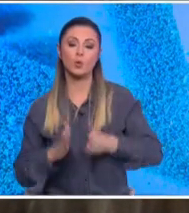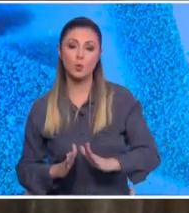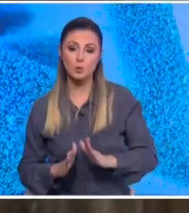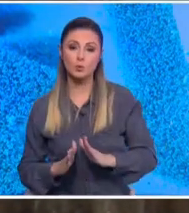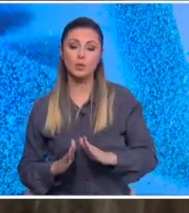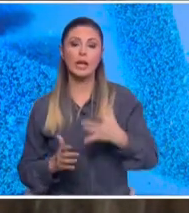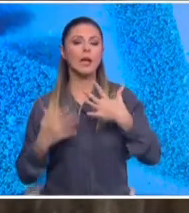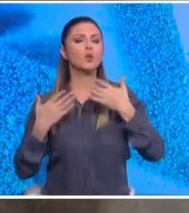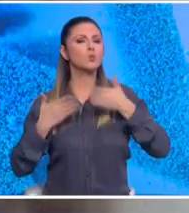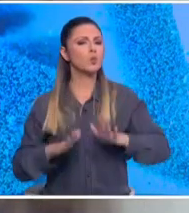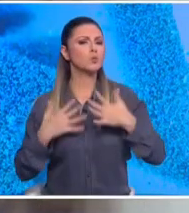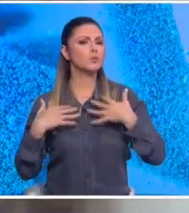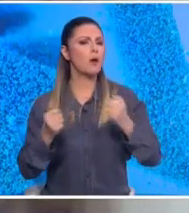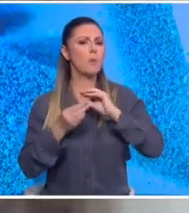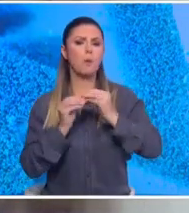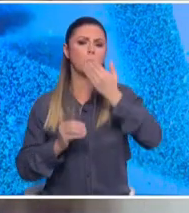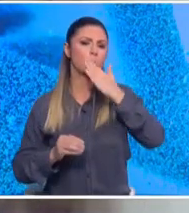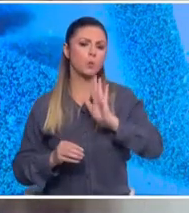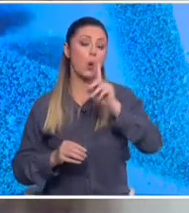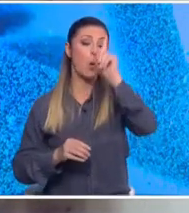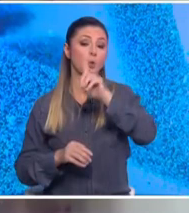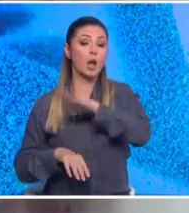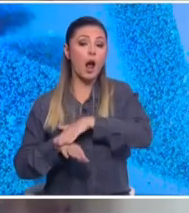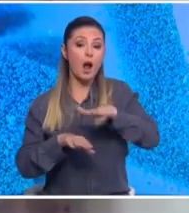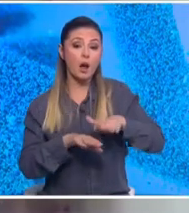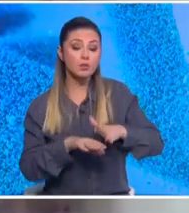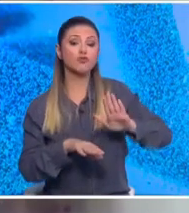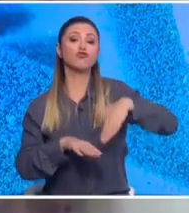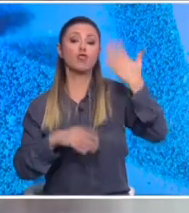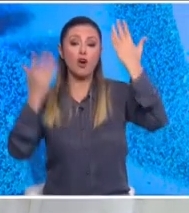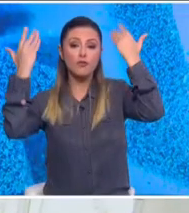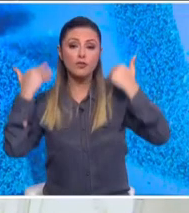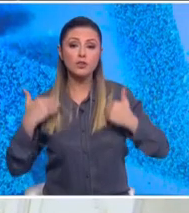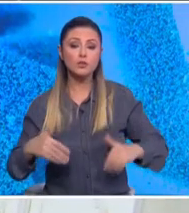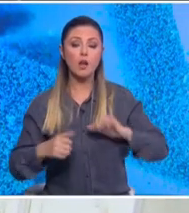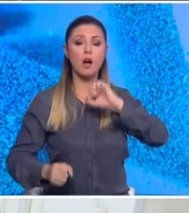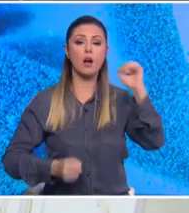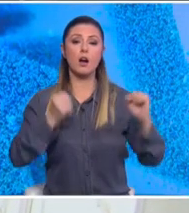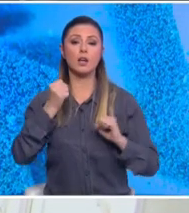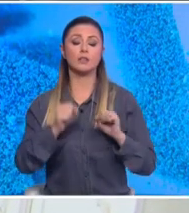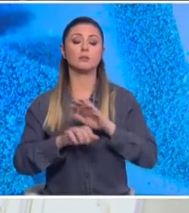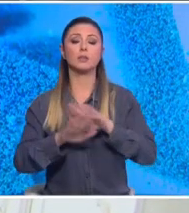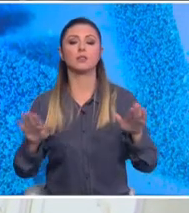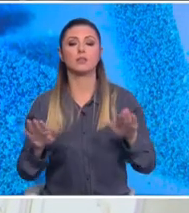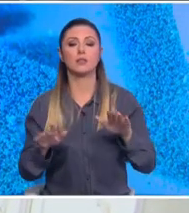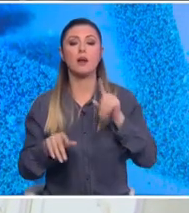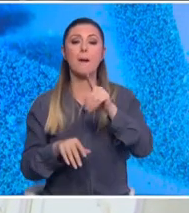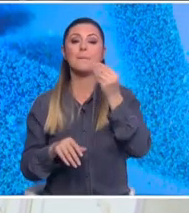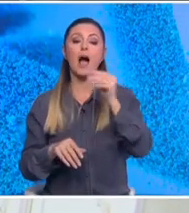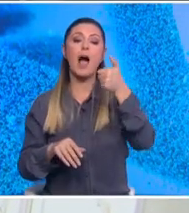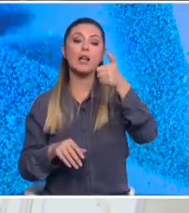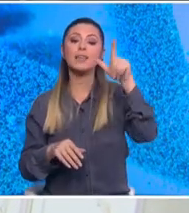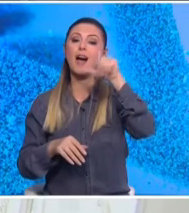doğduğunda sağlık sorunu yoktu önce ayaklarındaki sonra da tüm vücudundaki hareketi kaybetti Poyraz Aliye